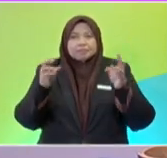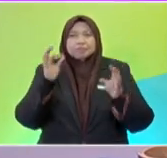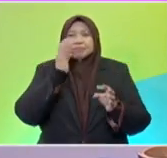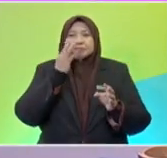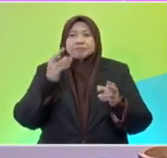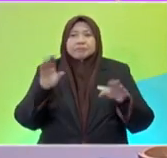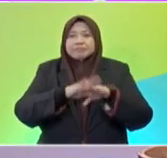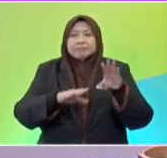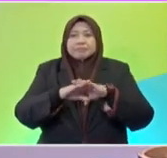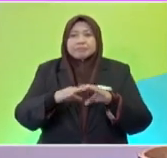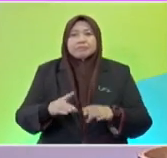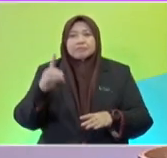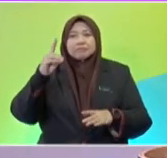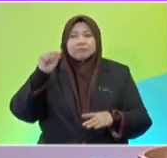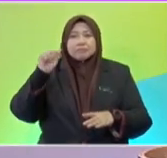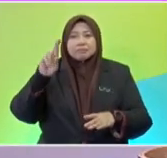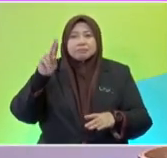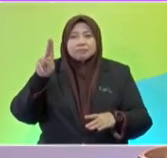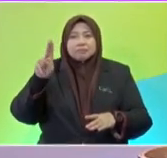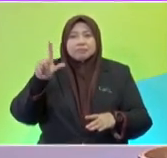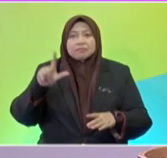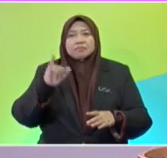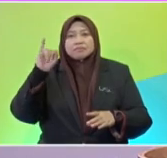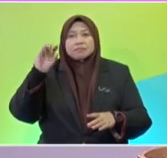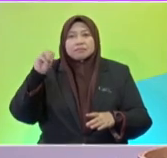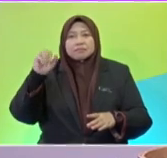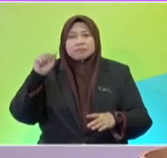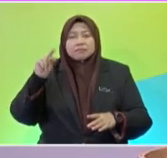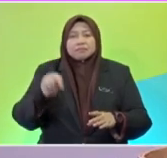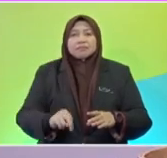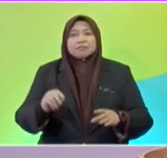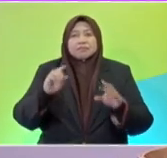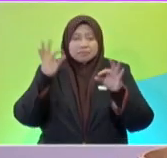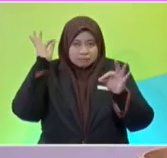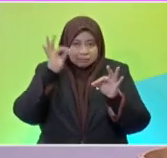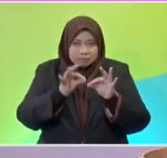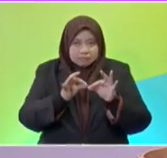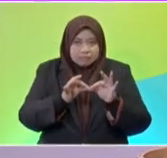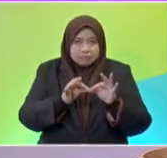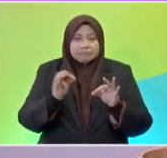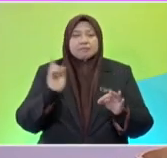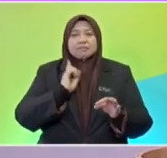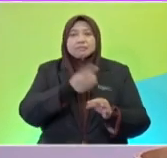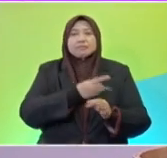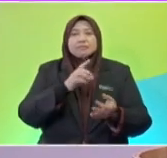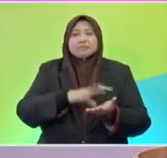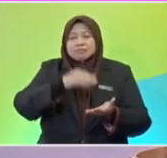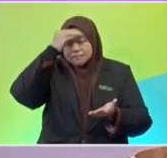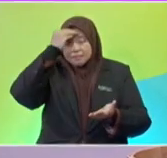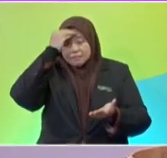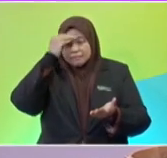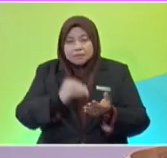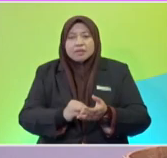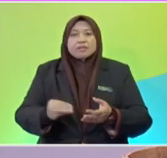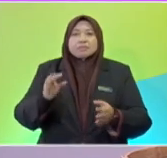dan juga berbagai hasil karya yang menarik dan sesuailah di mana kita belajar hari ini yaitu buah tangan Darul Iman